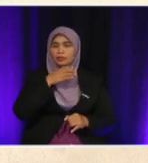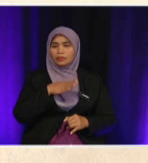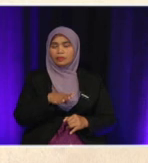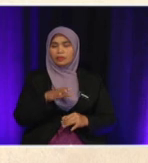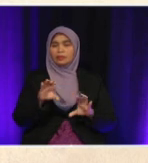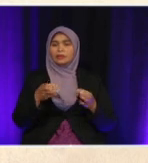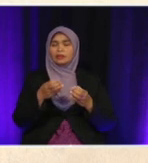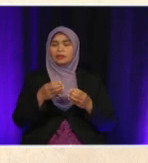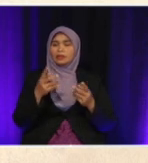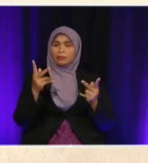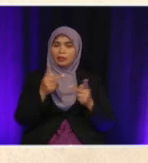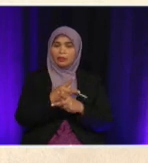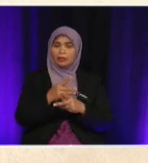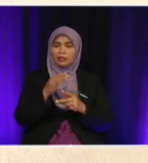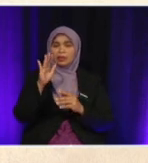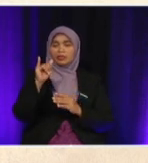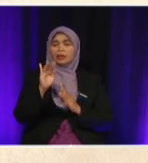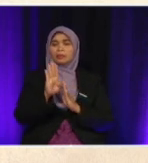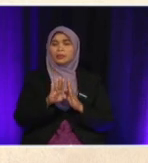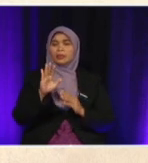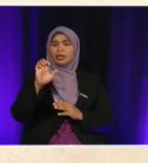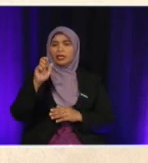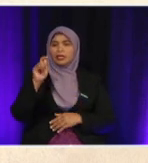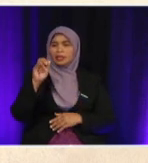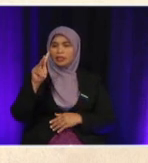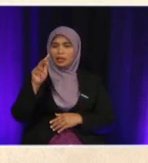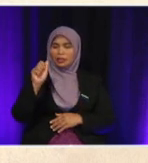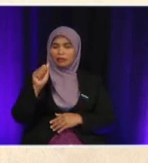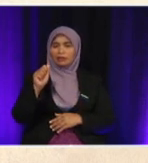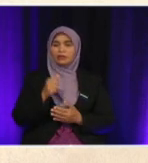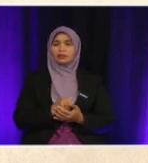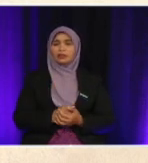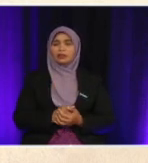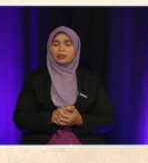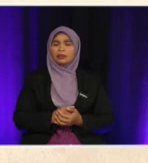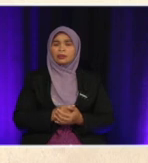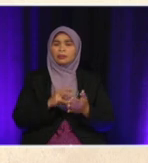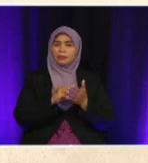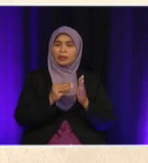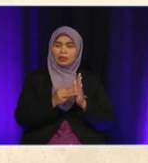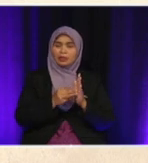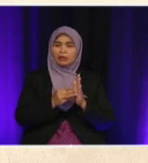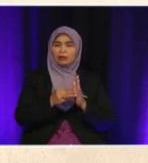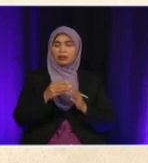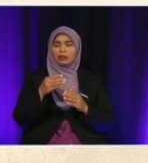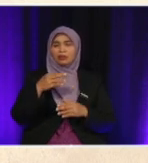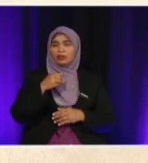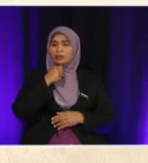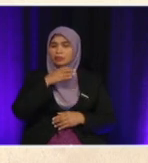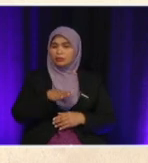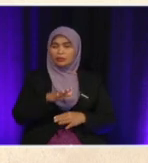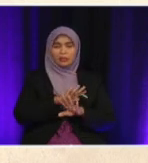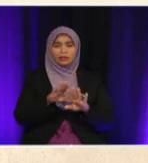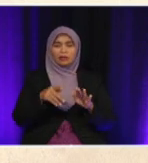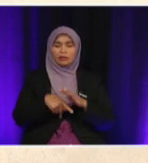peperangan yang beretika Apakah maksud peperangan yang beretika maksudnya tidak membunuh orang-orang awam